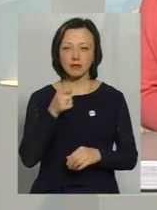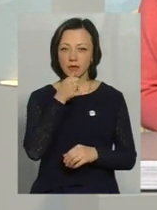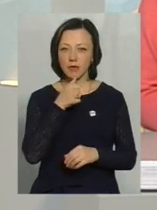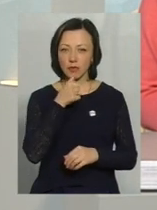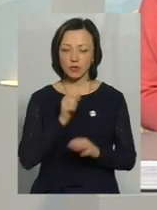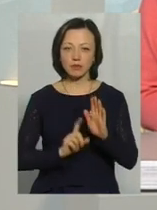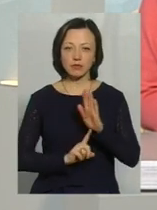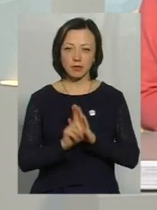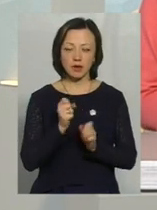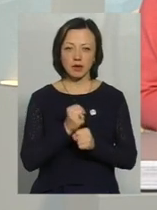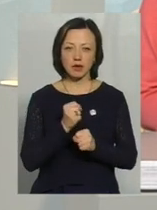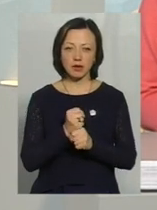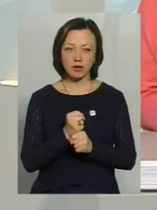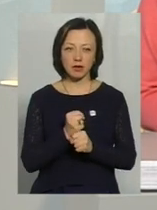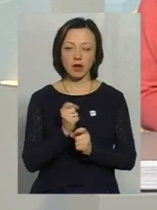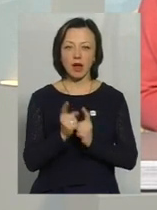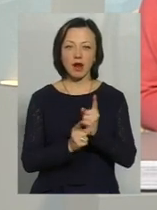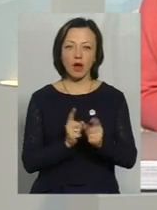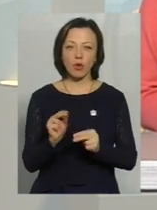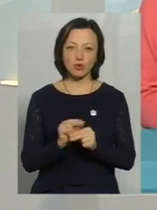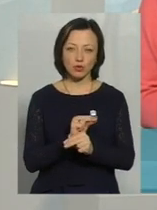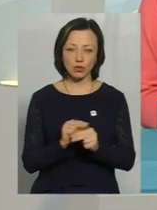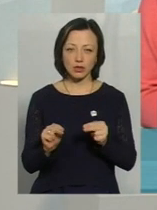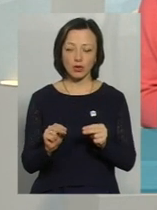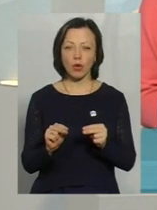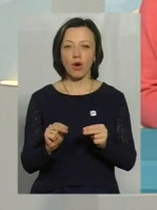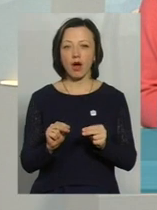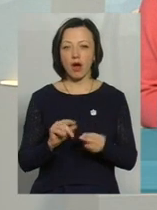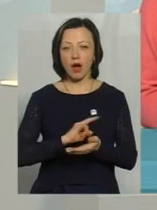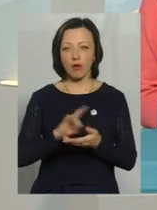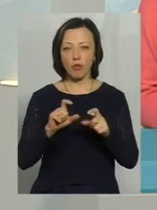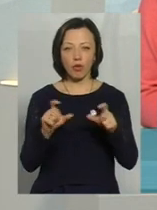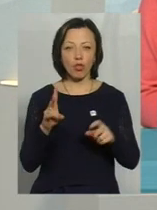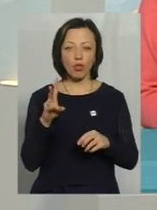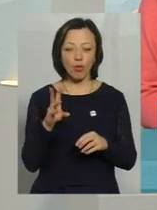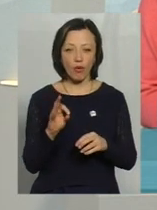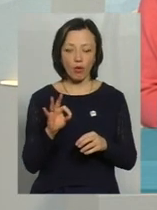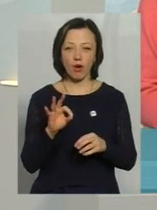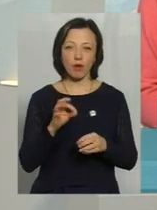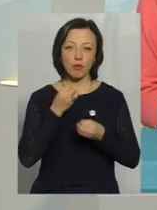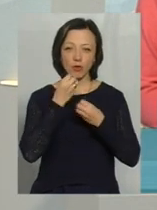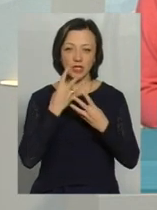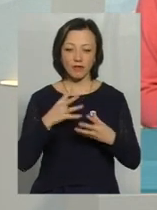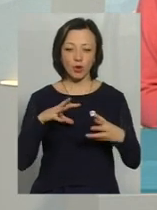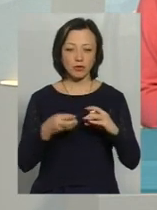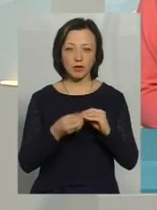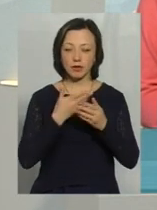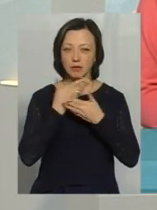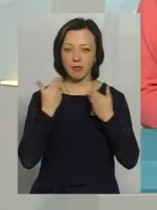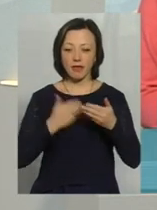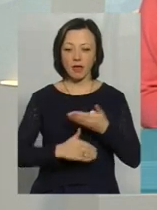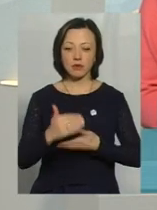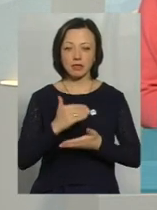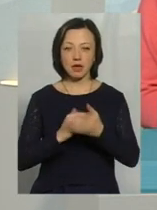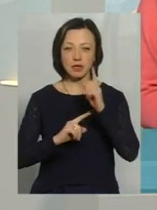щоб запустити реконструкцію литовища. Але, однак, всі вони не дали позитивного результату. На останній